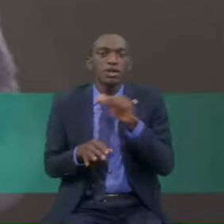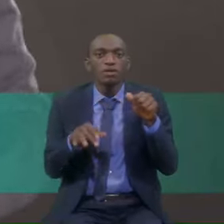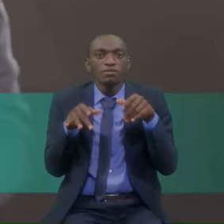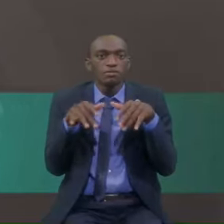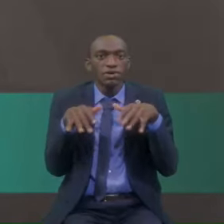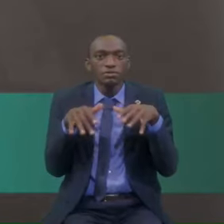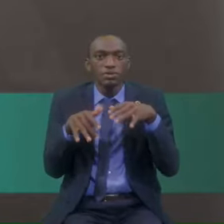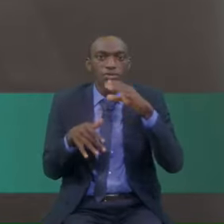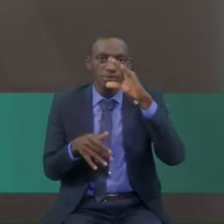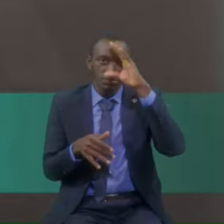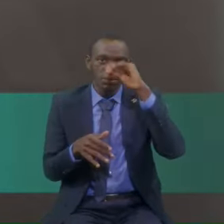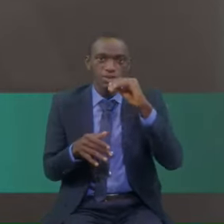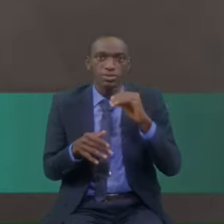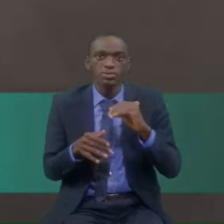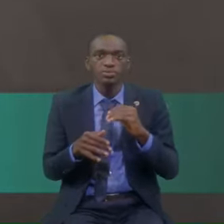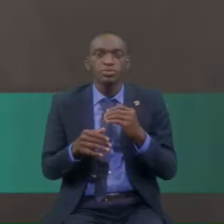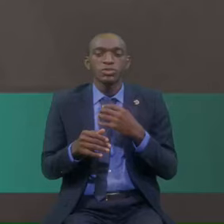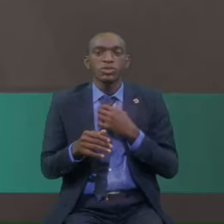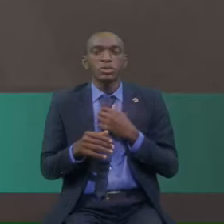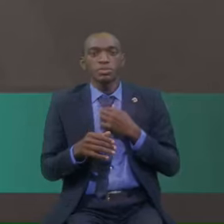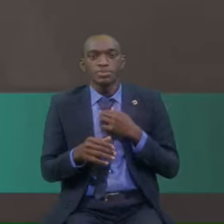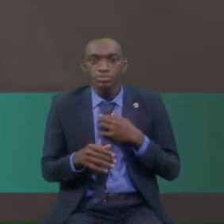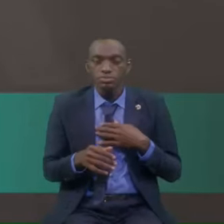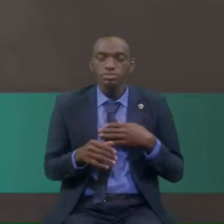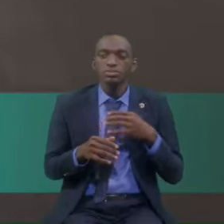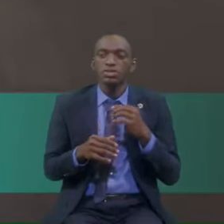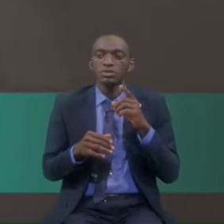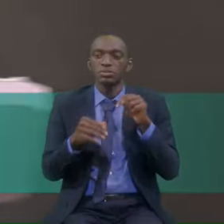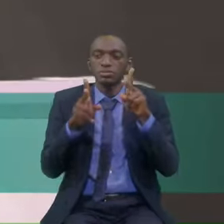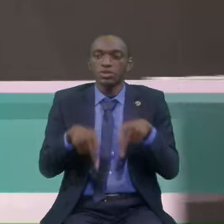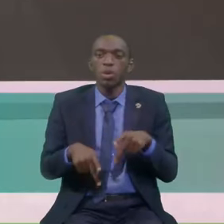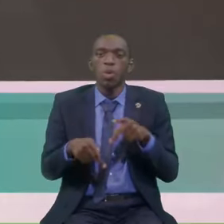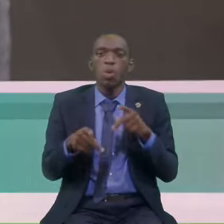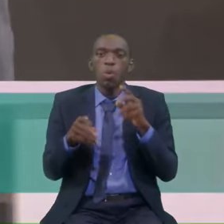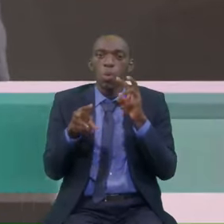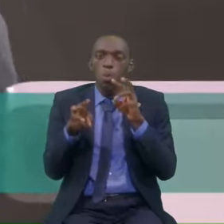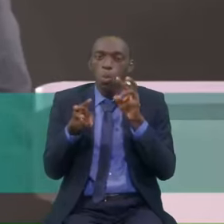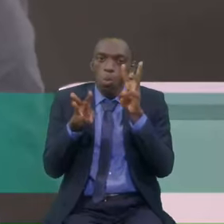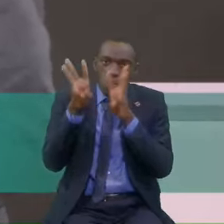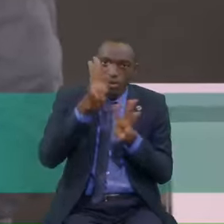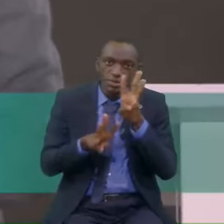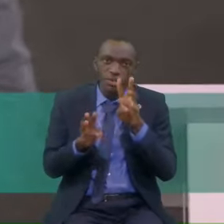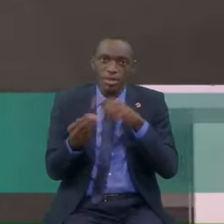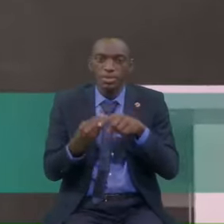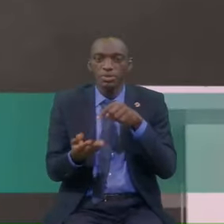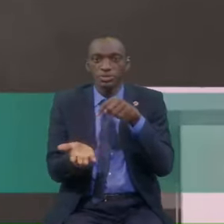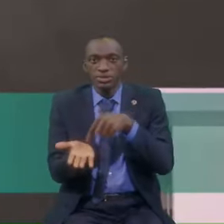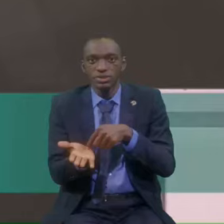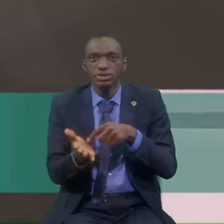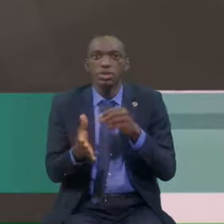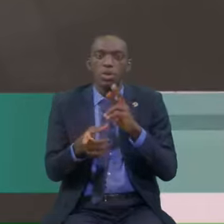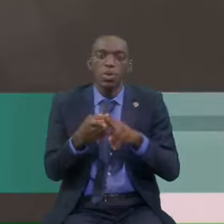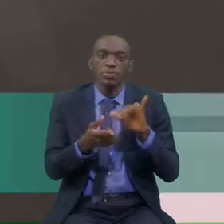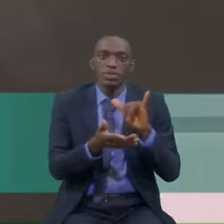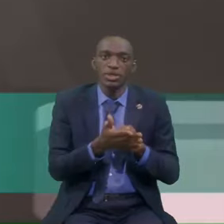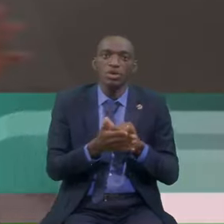effrayé. Il se soucie beaucoup. Il se soucie de ceci. Il se soucie de cela. Il se soucie de ce que les gens vont